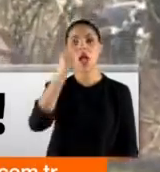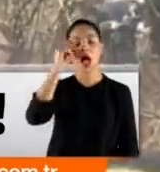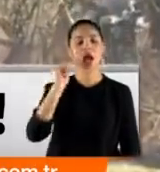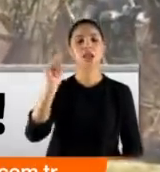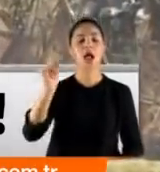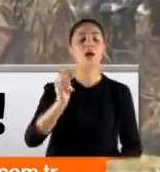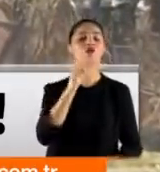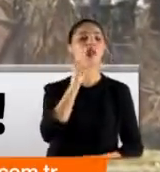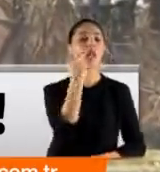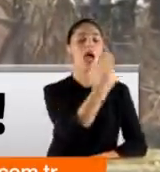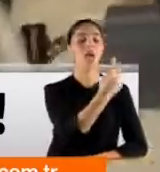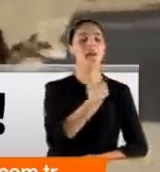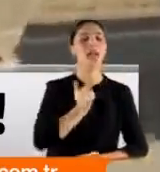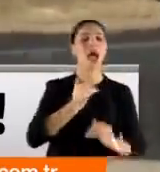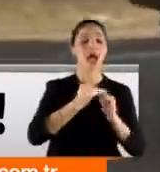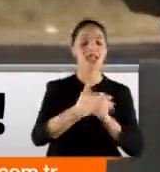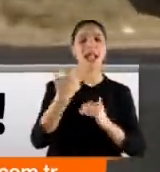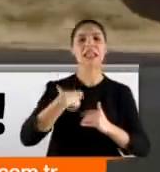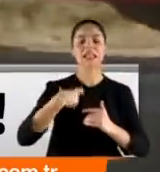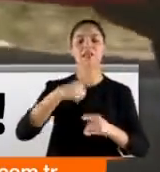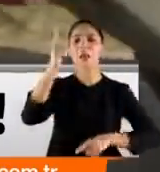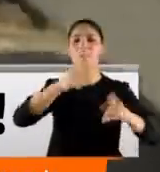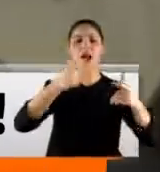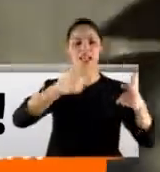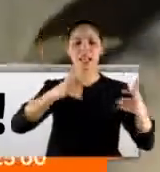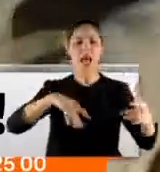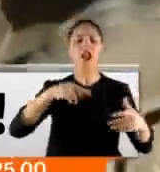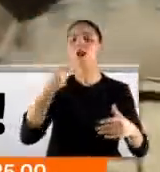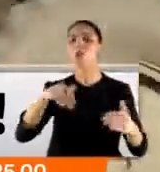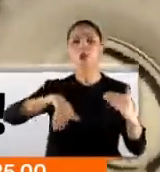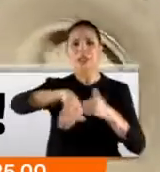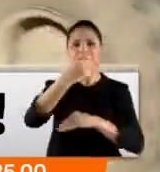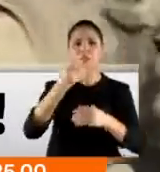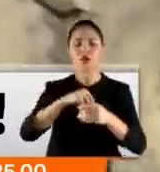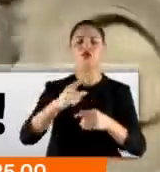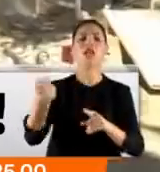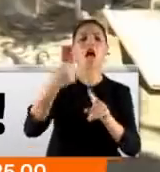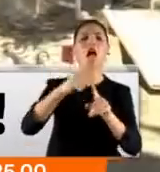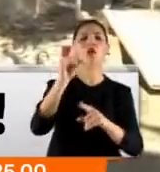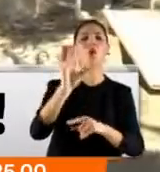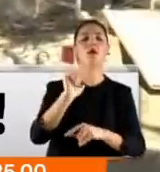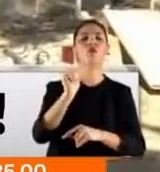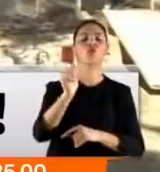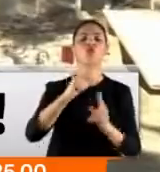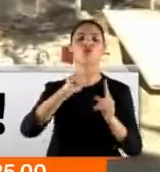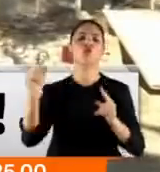Azerbaycan, Ermeni askerlerinin ve sivillerin bazı noktaları boşaltmaları için 15 gün ek süre verdi.